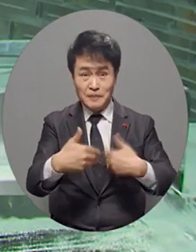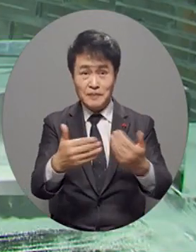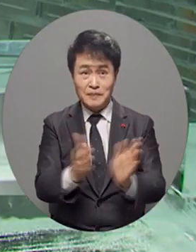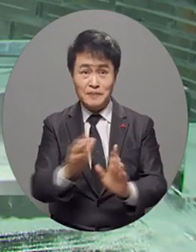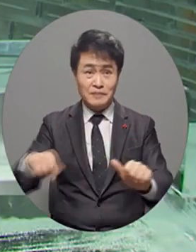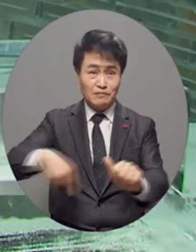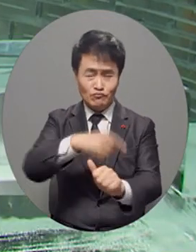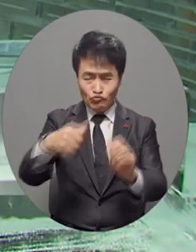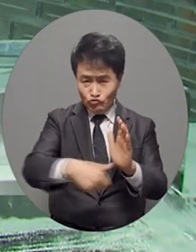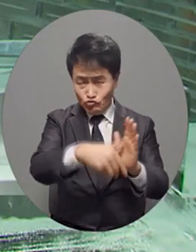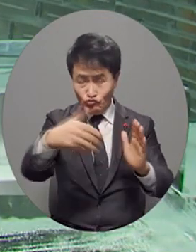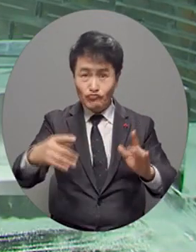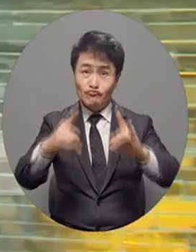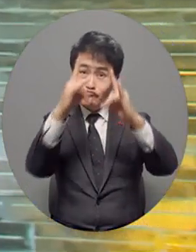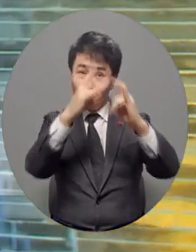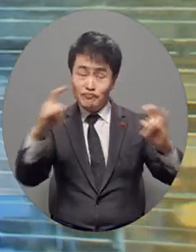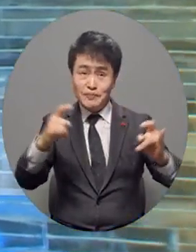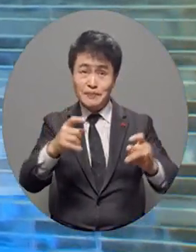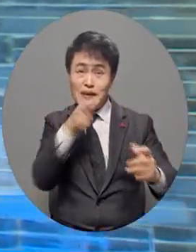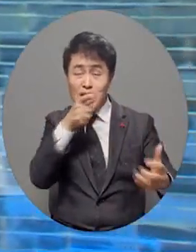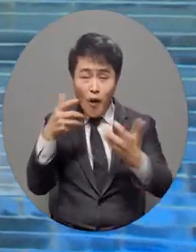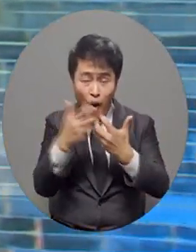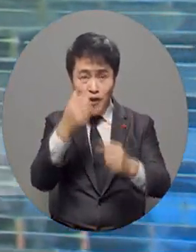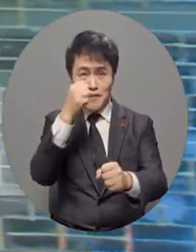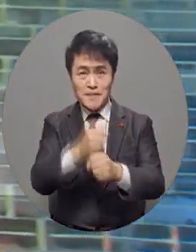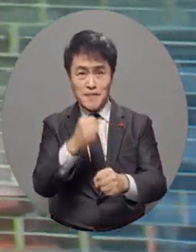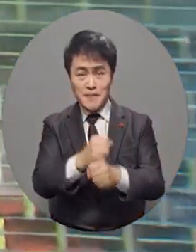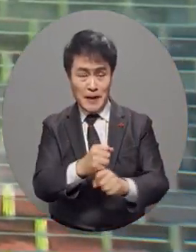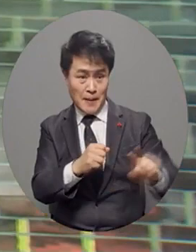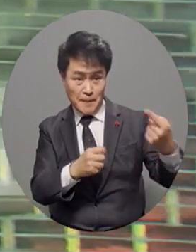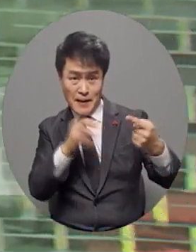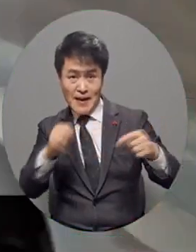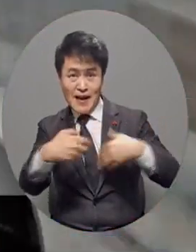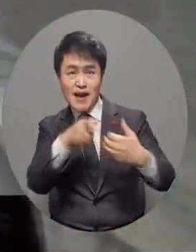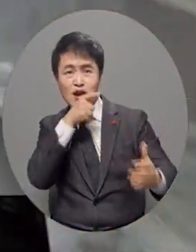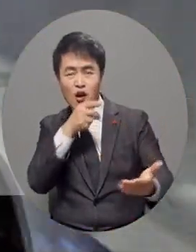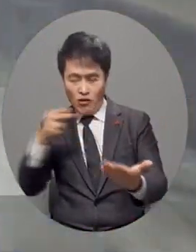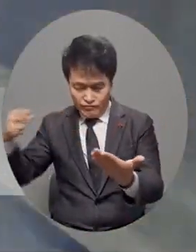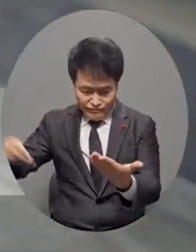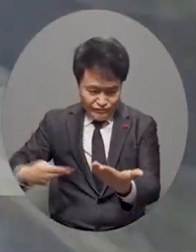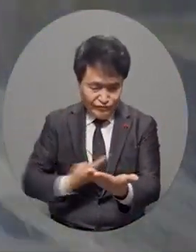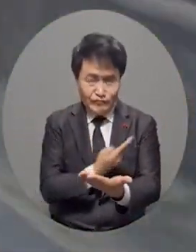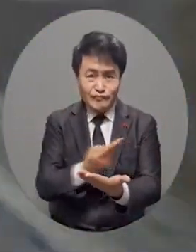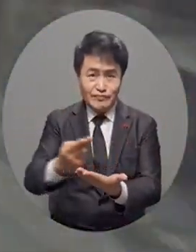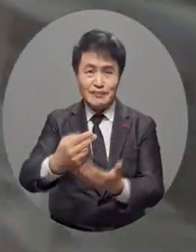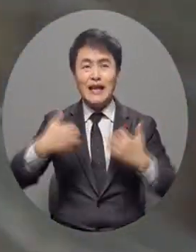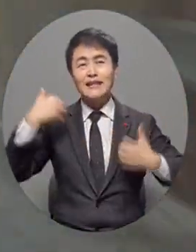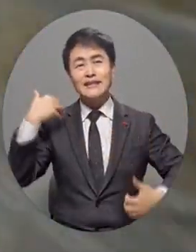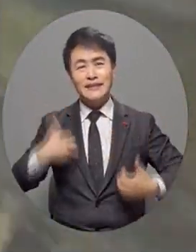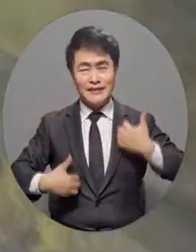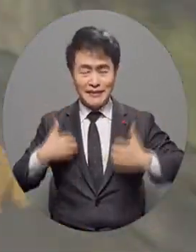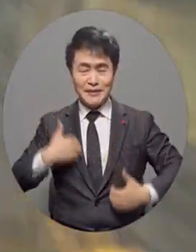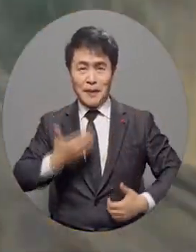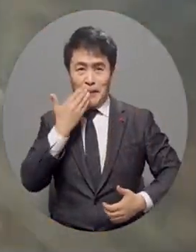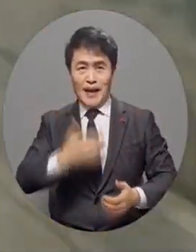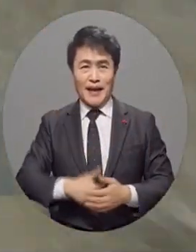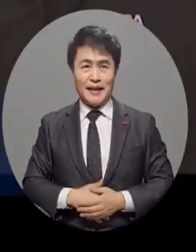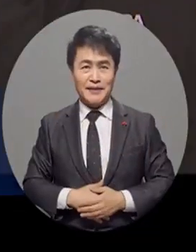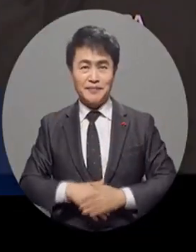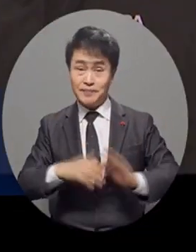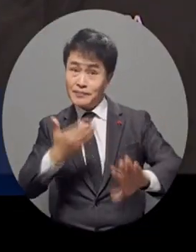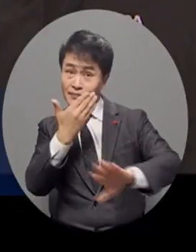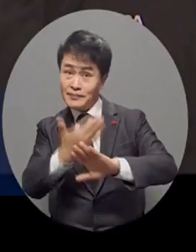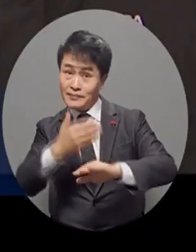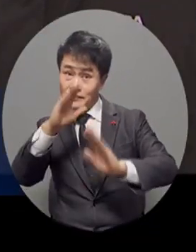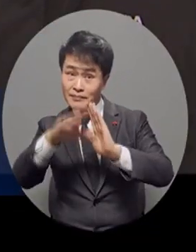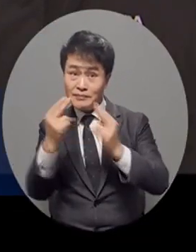등 유명 건축물이 얼음으로 재현됐고 100m 길이의 얼음 미끄럼틀이 마련돼 즐길 거리를 더했습니다. 다른